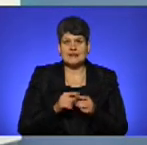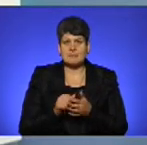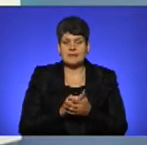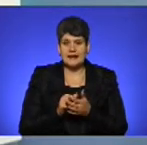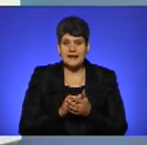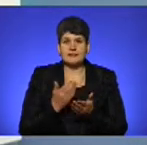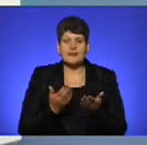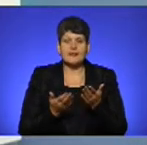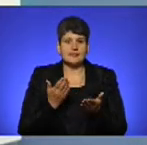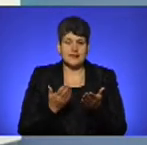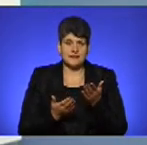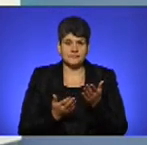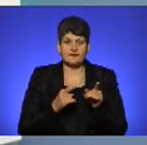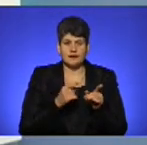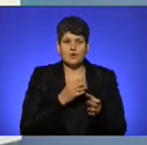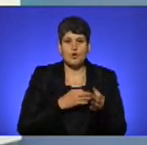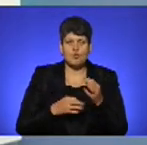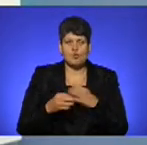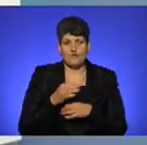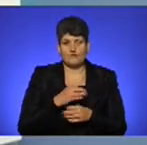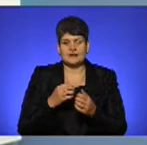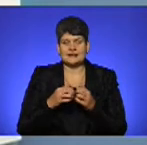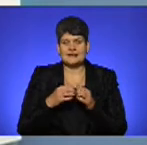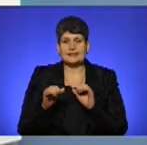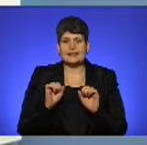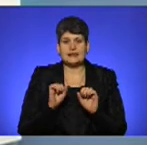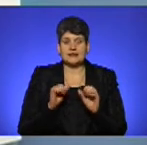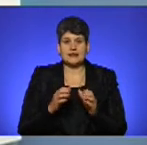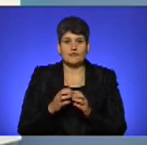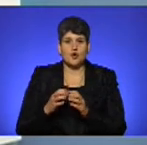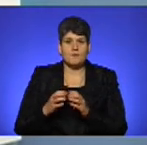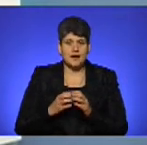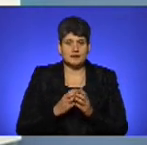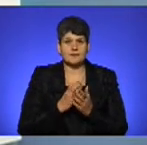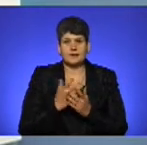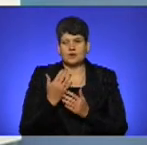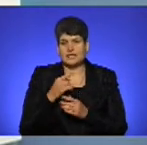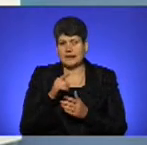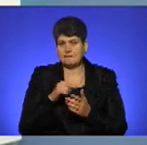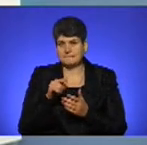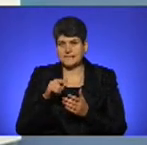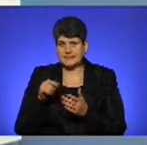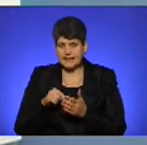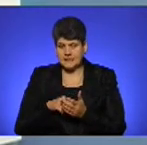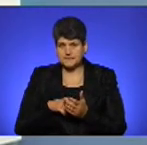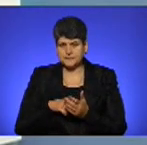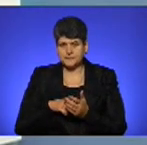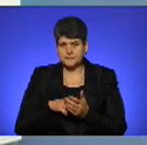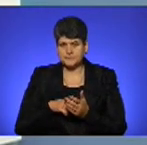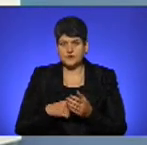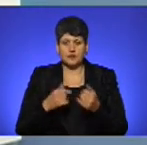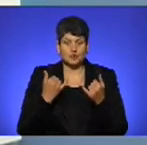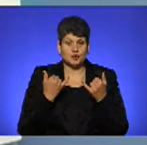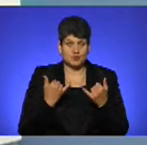він обговорюється серед керівників громад, і маємо кілька запитань, тому що